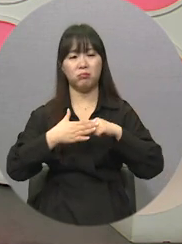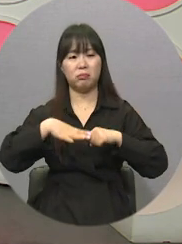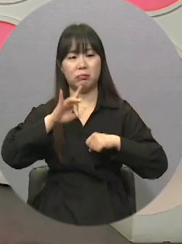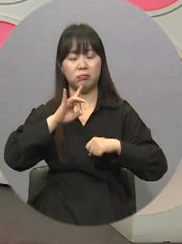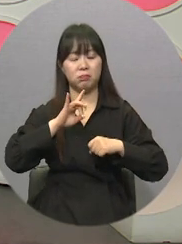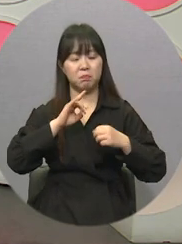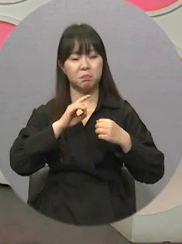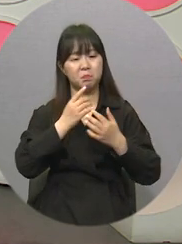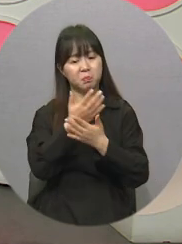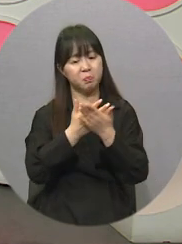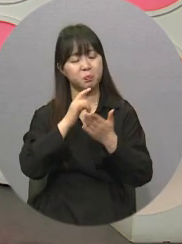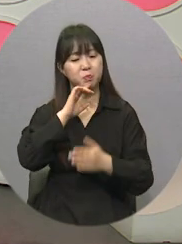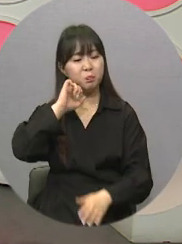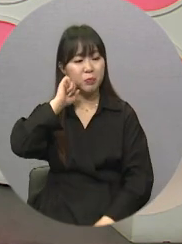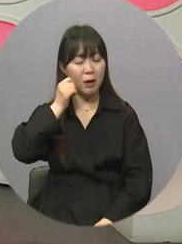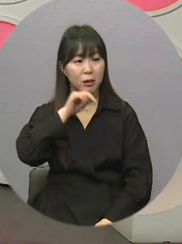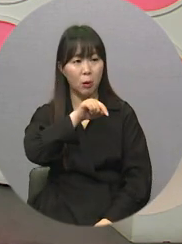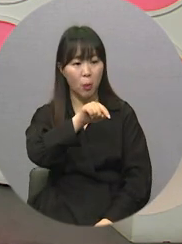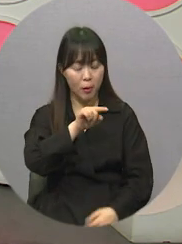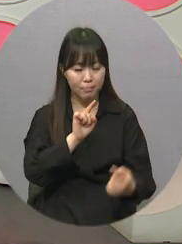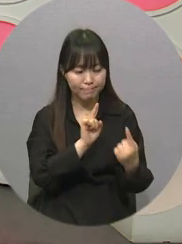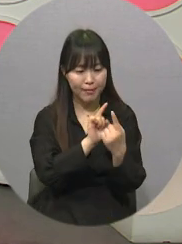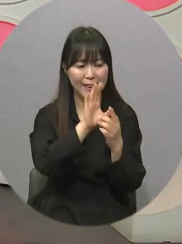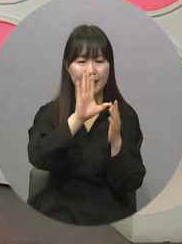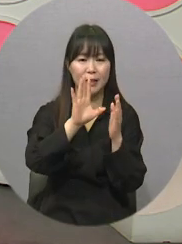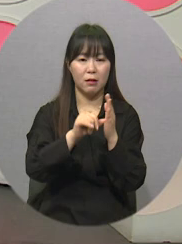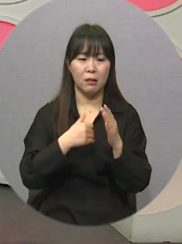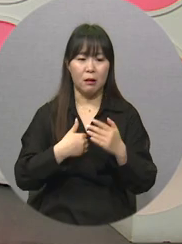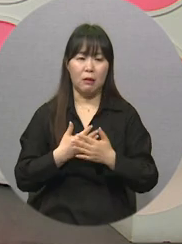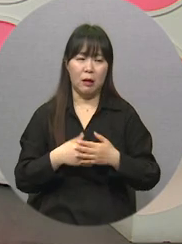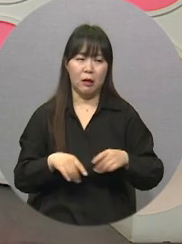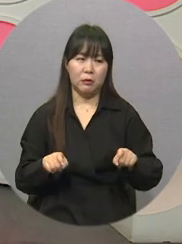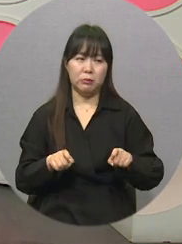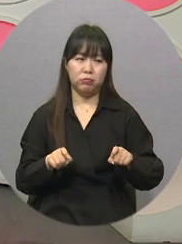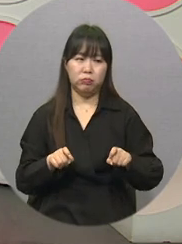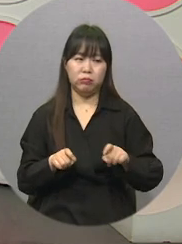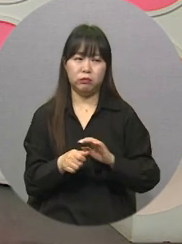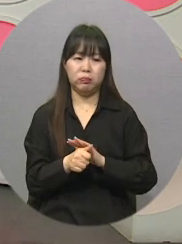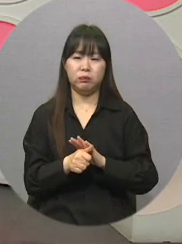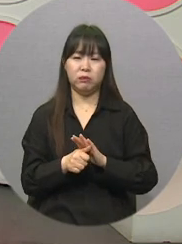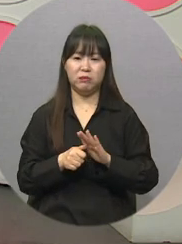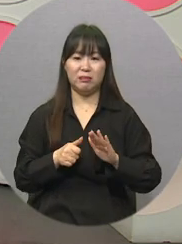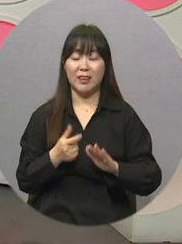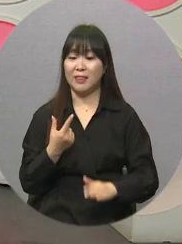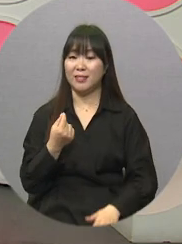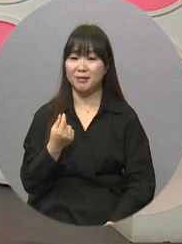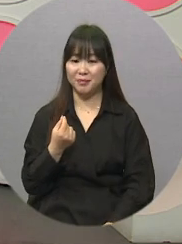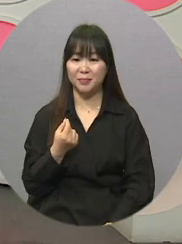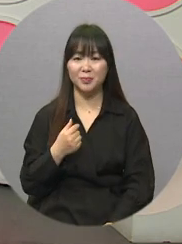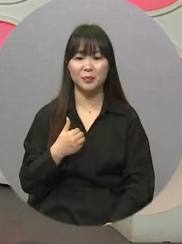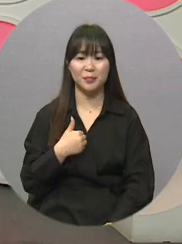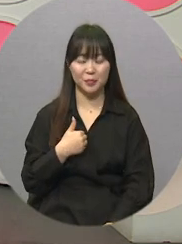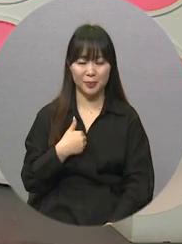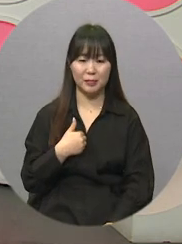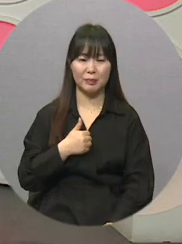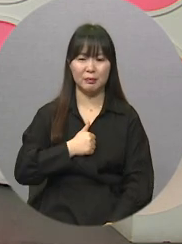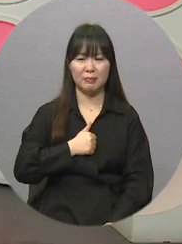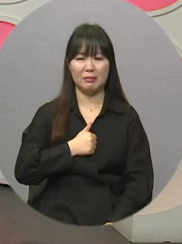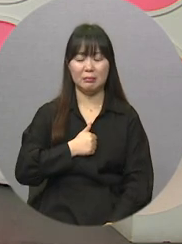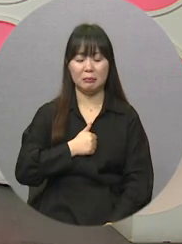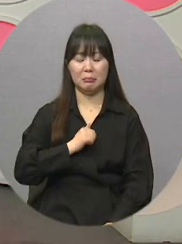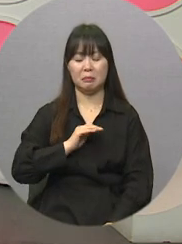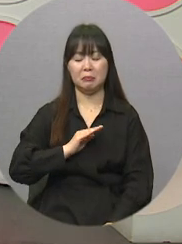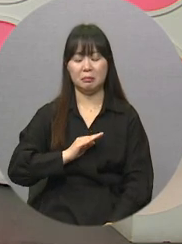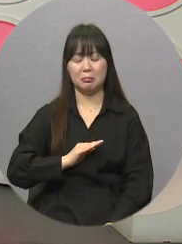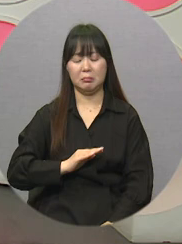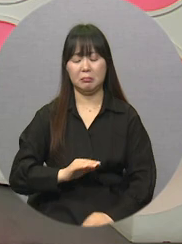많이 어려웠고 그녀 앞에선 자꾸 긴장하고 주눅이 들었습니다. 저는 자존감이